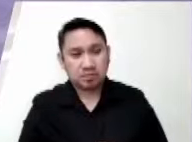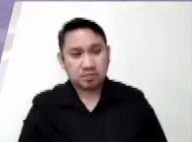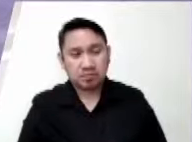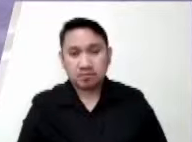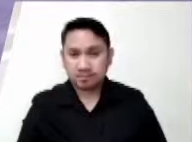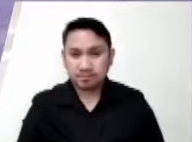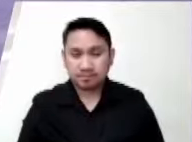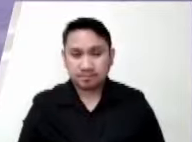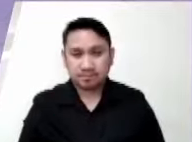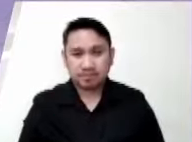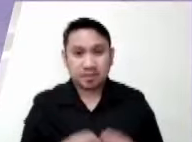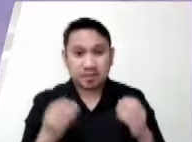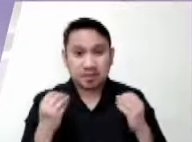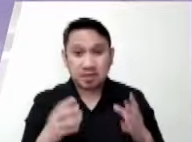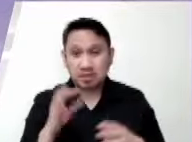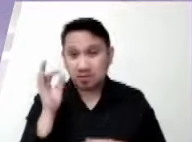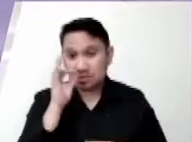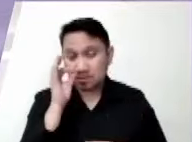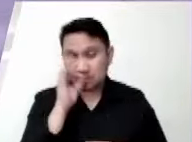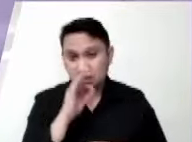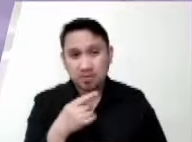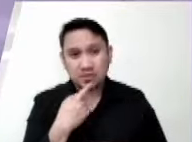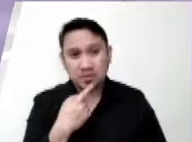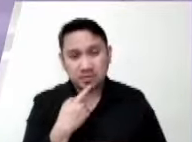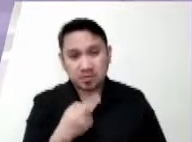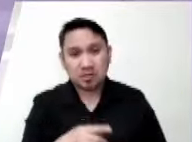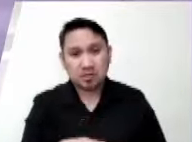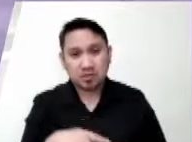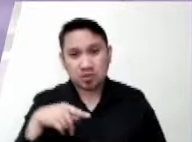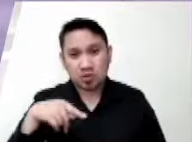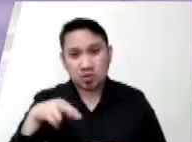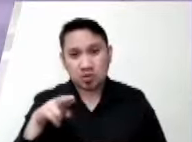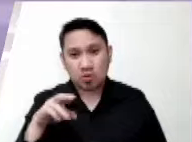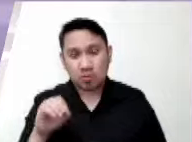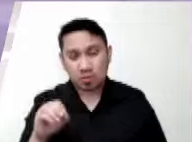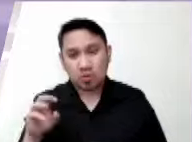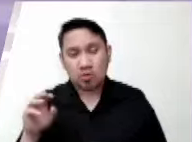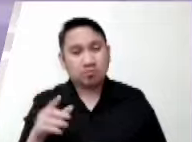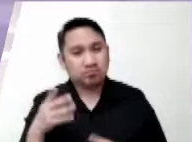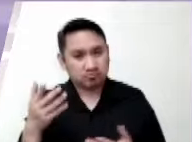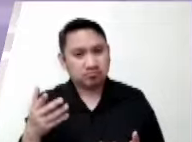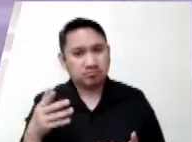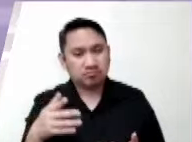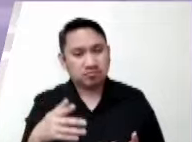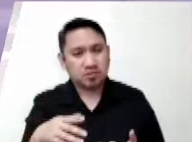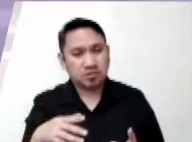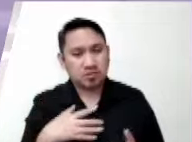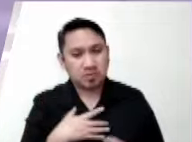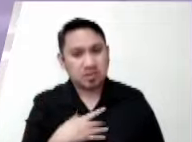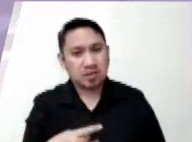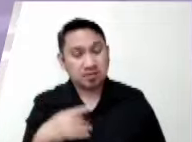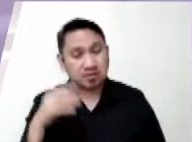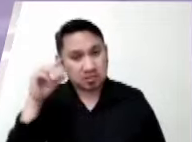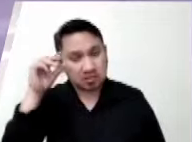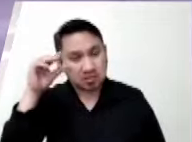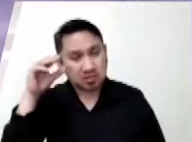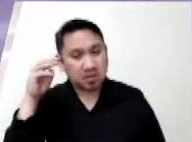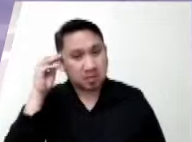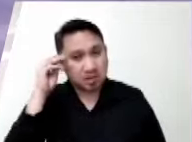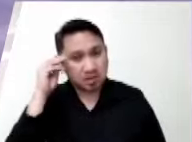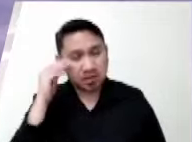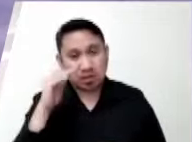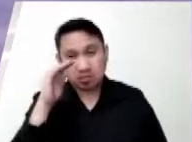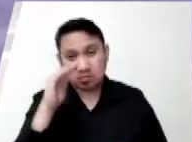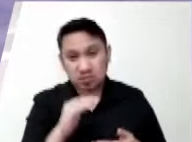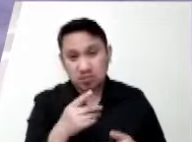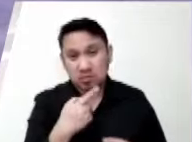dumami ang mga pilipinong nagsabing Pro Marco sila base sa survey ng grupong Octa research habang bumaba naman ng mga